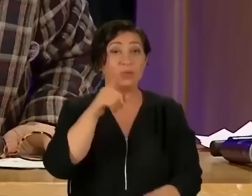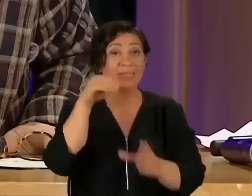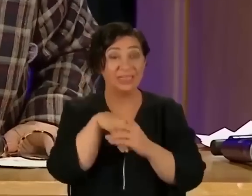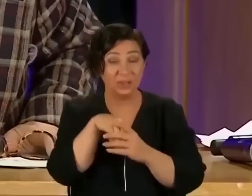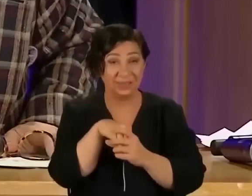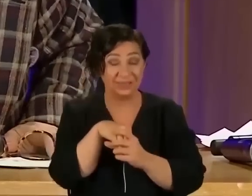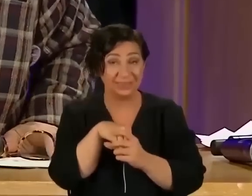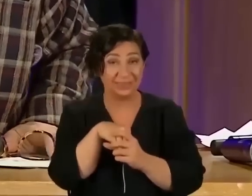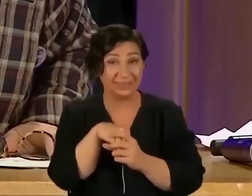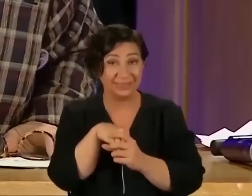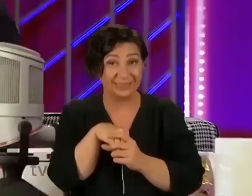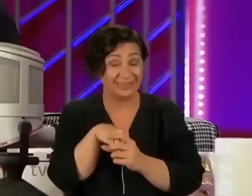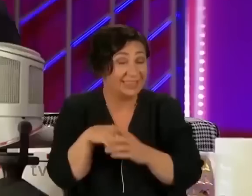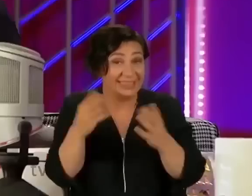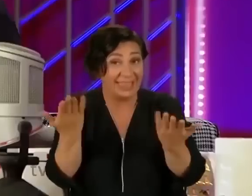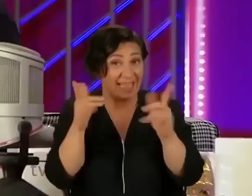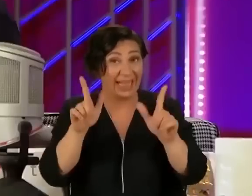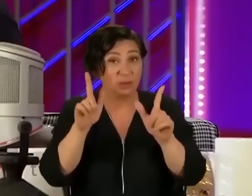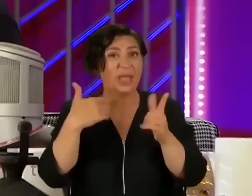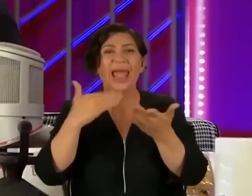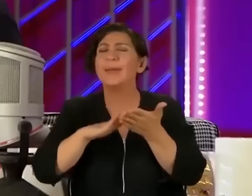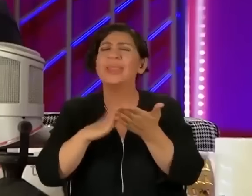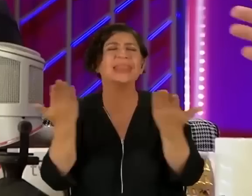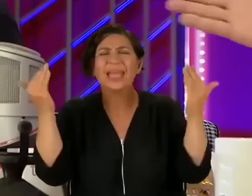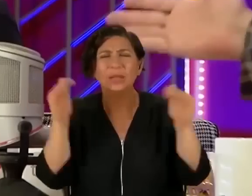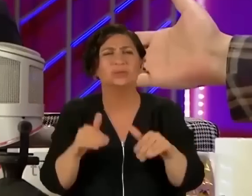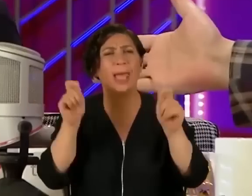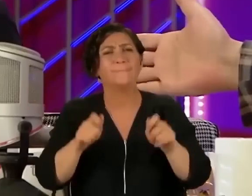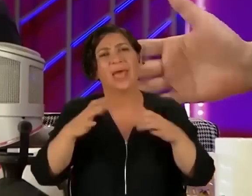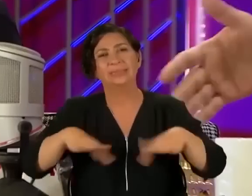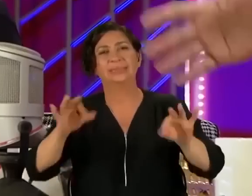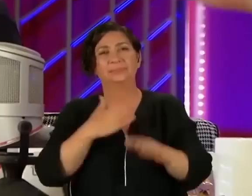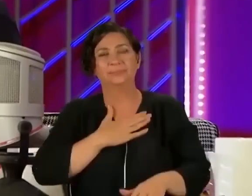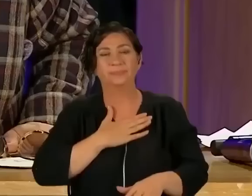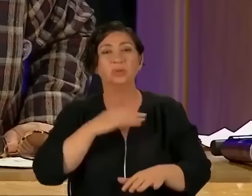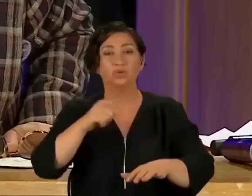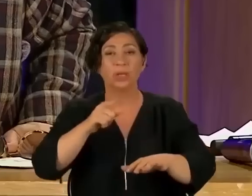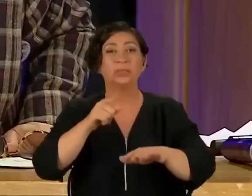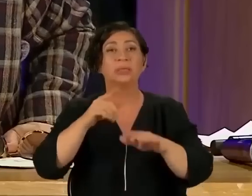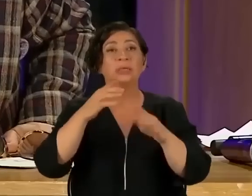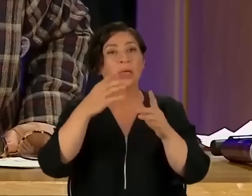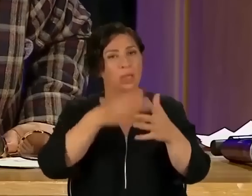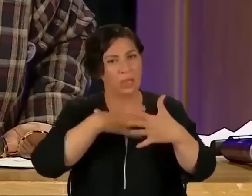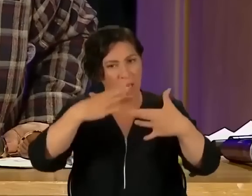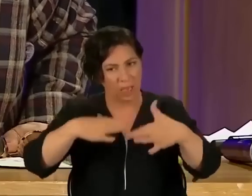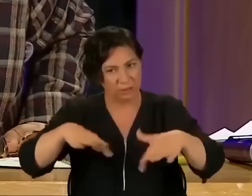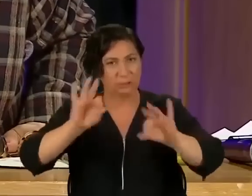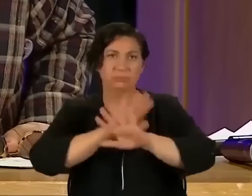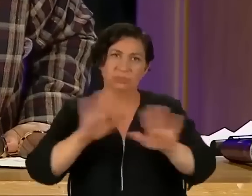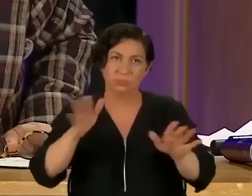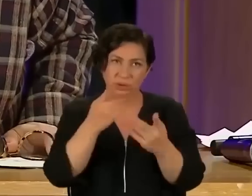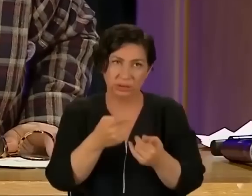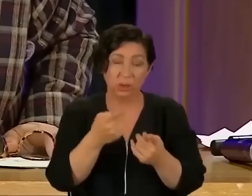için ne gerekiyorsa elimden, eyvallah, ne gerekiyorsa yapayım. Şu anda sold out olmuşundur büyük